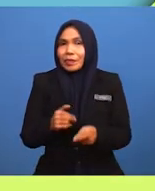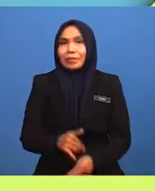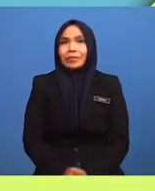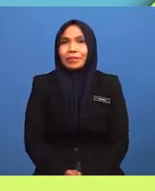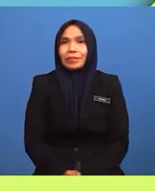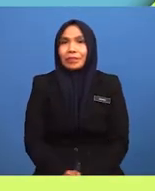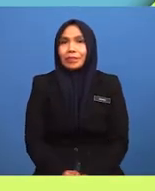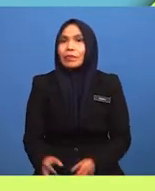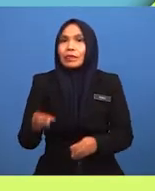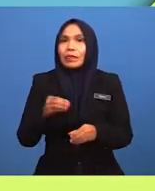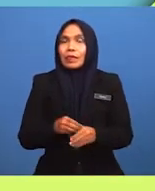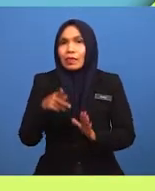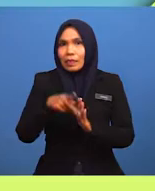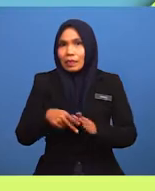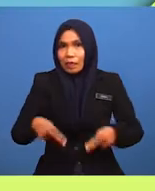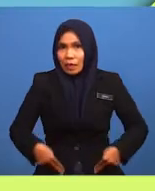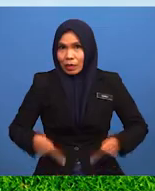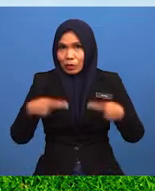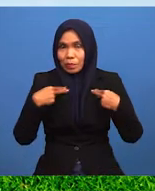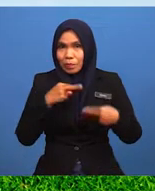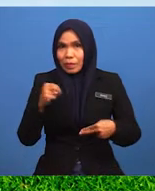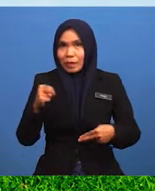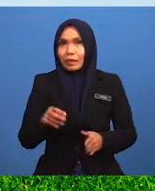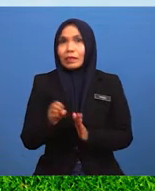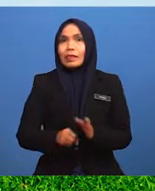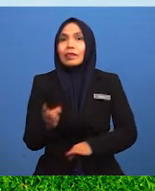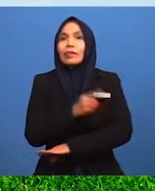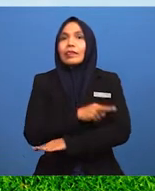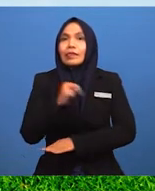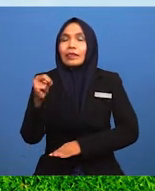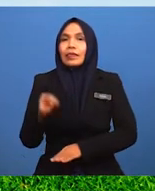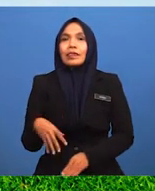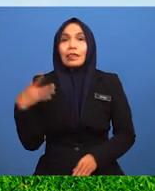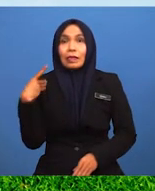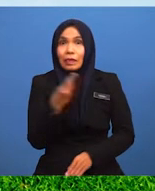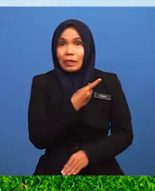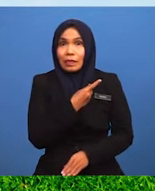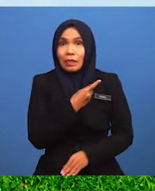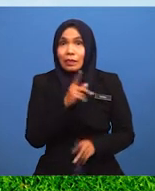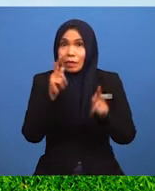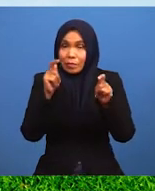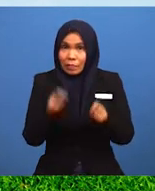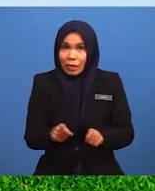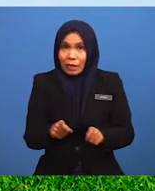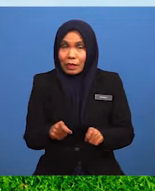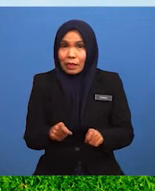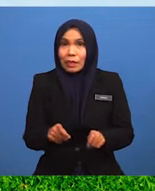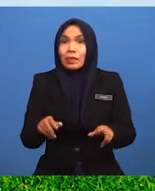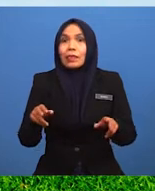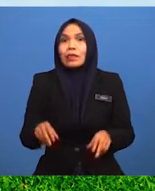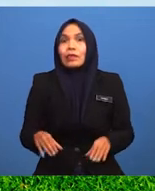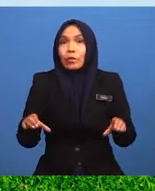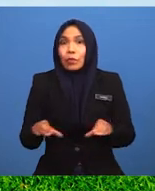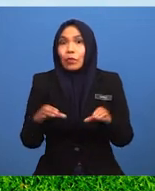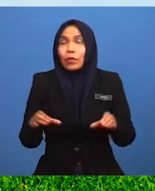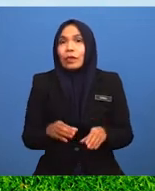Maka kesimpulannya, dalam kehidupan seharian, kita harus menunjukkan